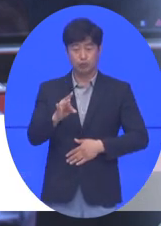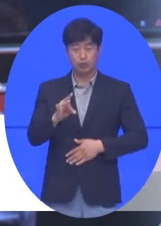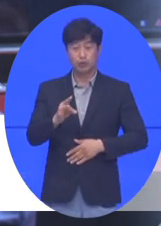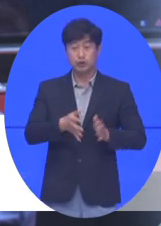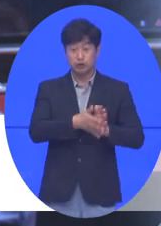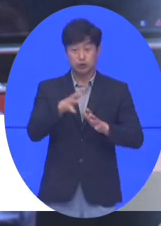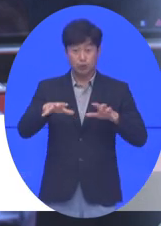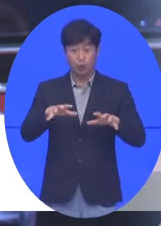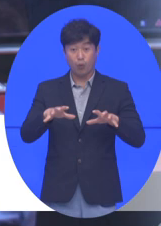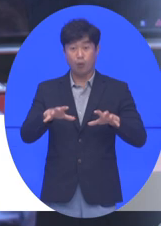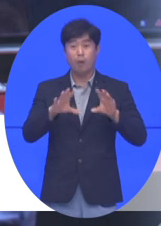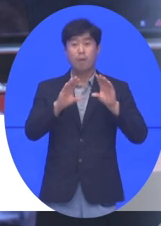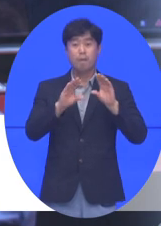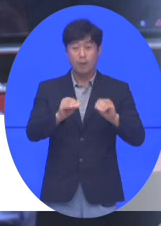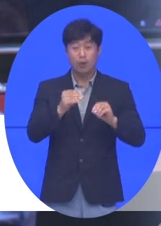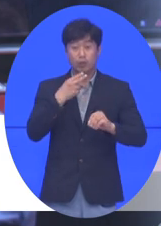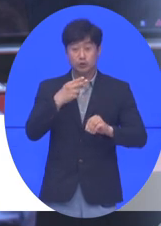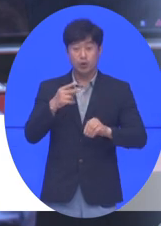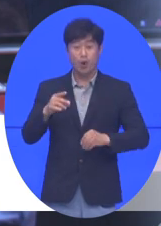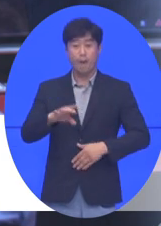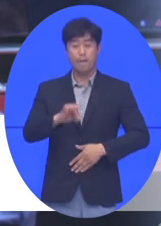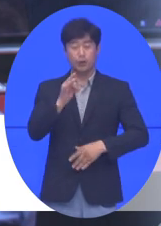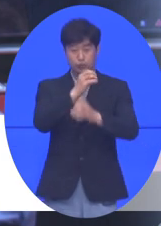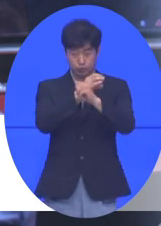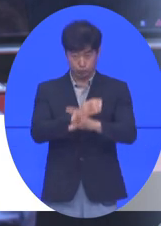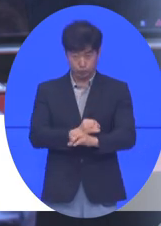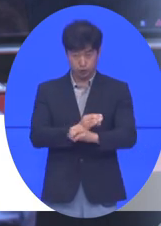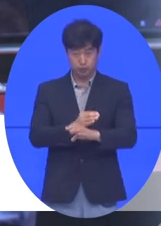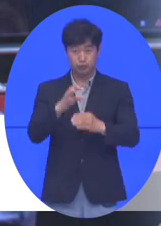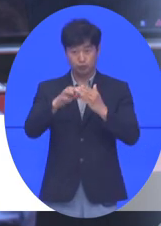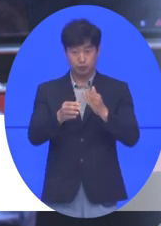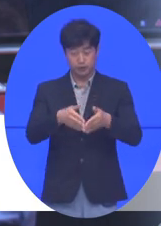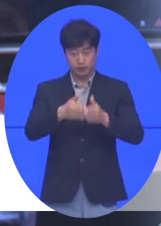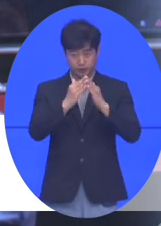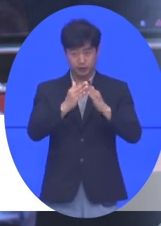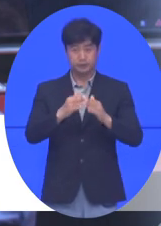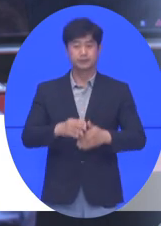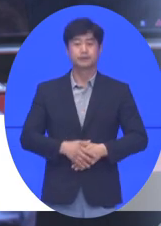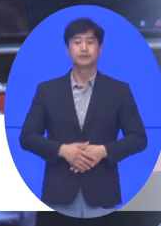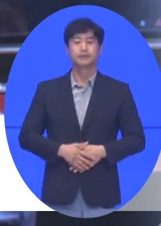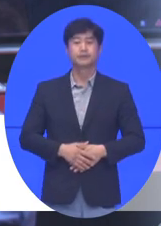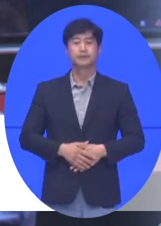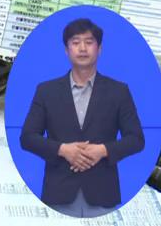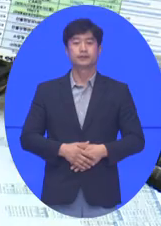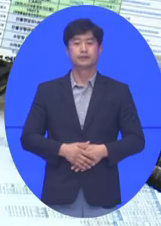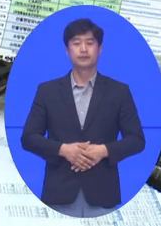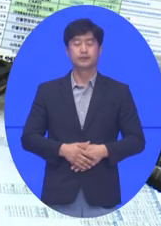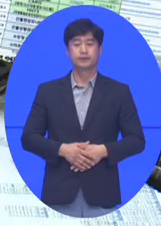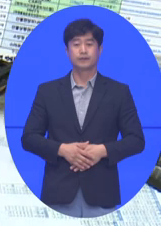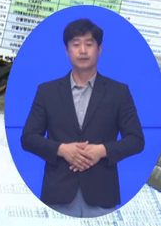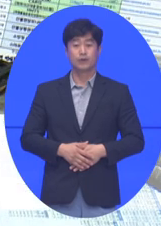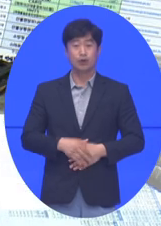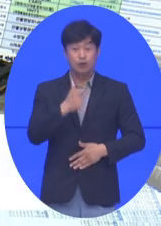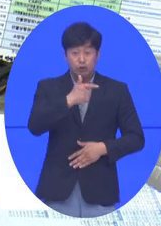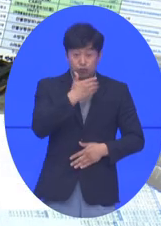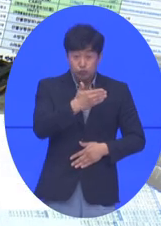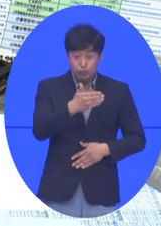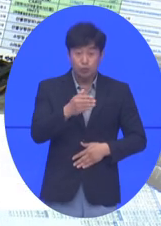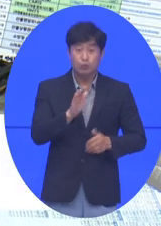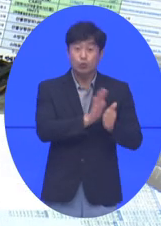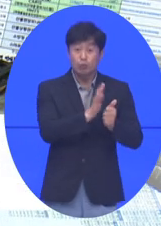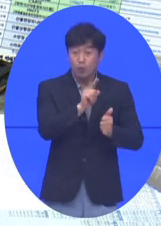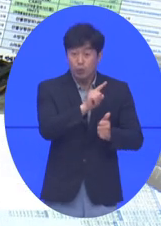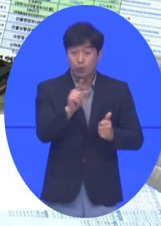제약 없이 긴급 차량에 우선 신호를 제공하는 시스템을 도입했습니다. 서문영 기자입니다. 예, 119입니다.